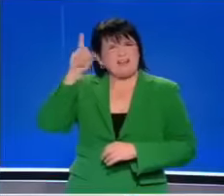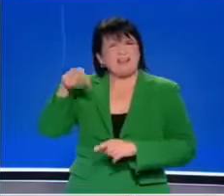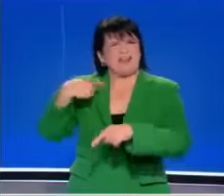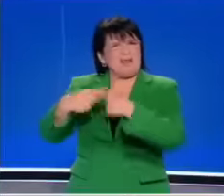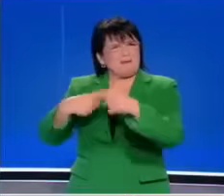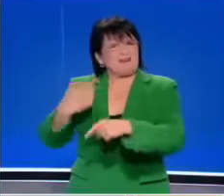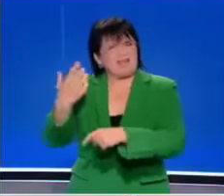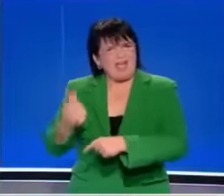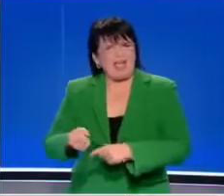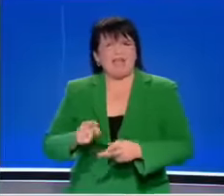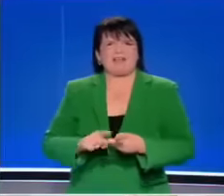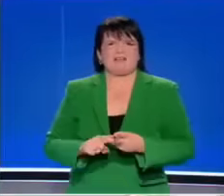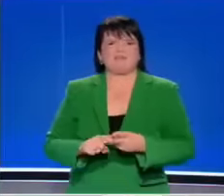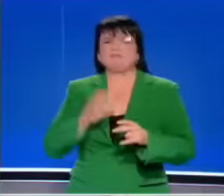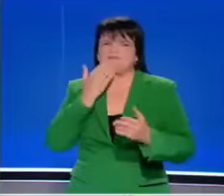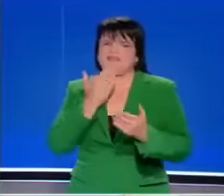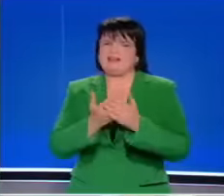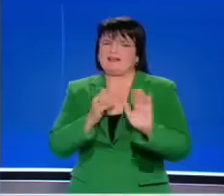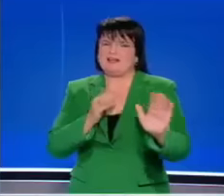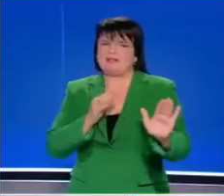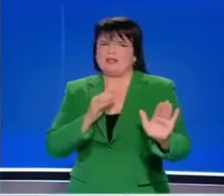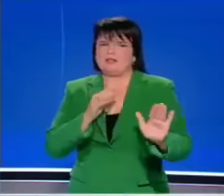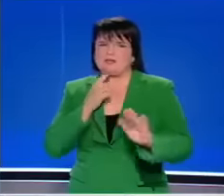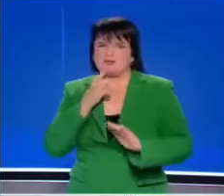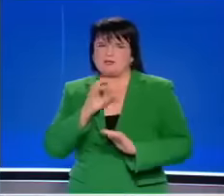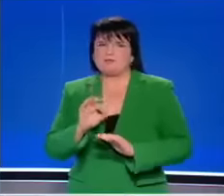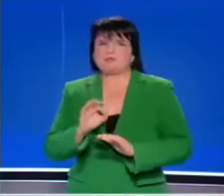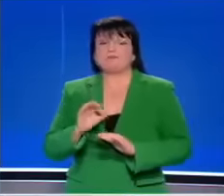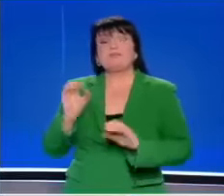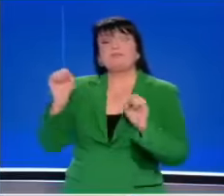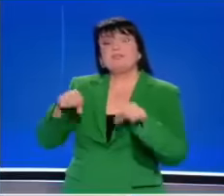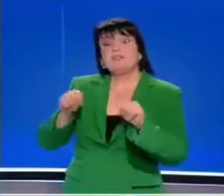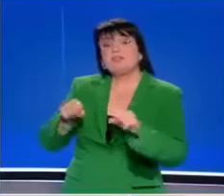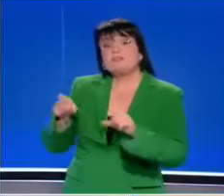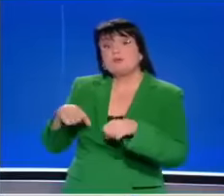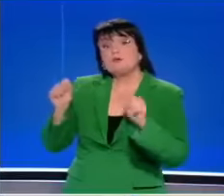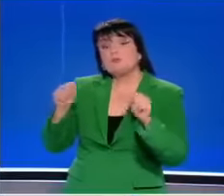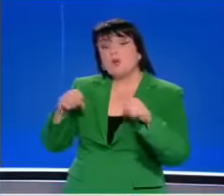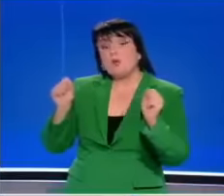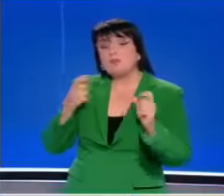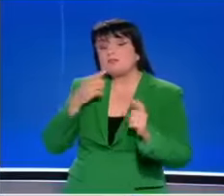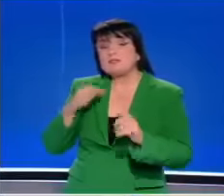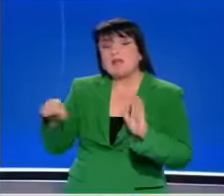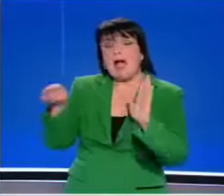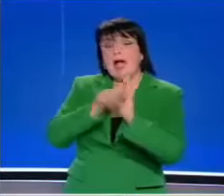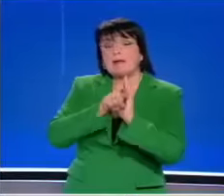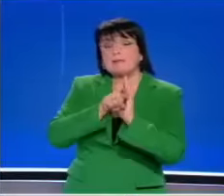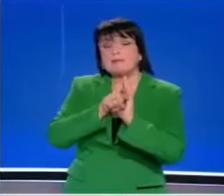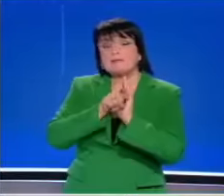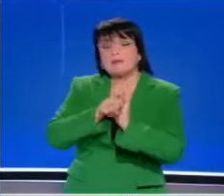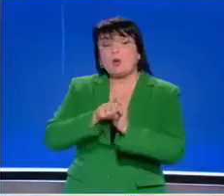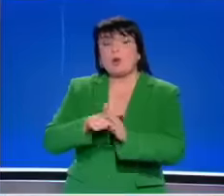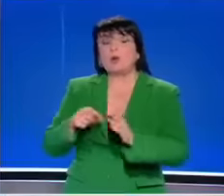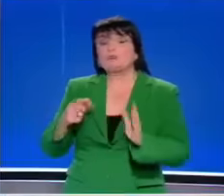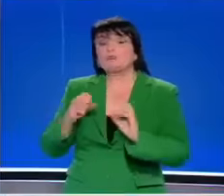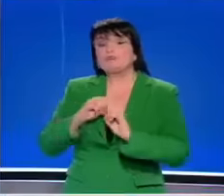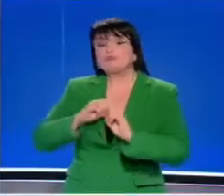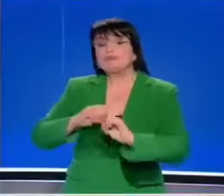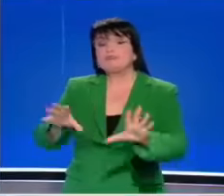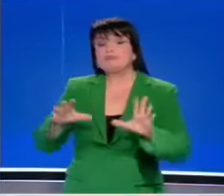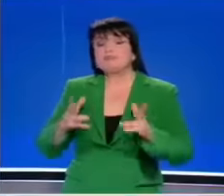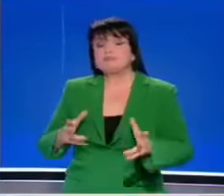πολιτείες έχε έχουνε τις μεα συμφωνείτε με αυτό που λένε ότι θα δώσετε ένα αρνητικό σήμα αν το κάνετε αυτό στις